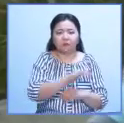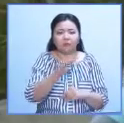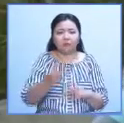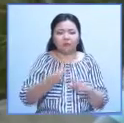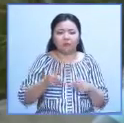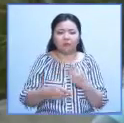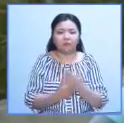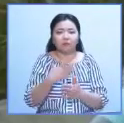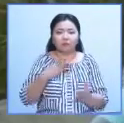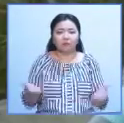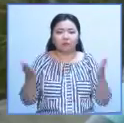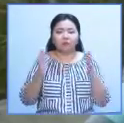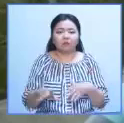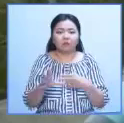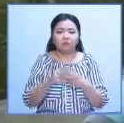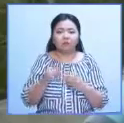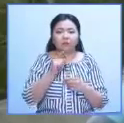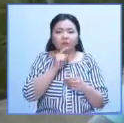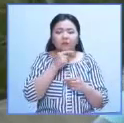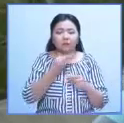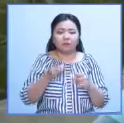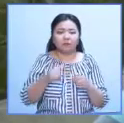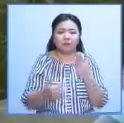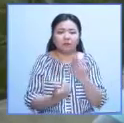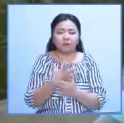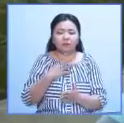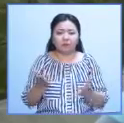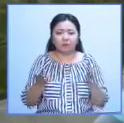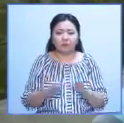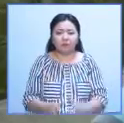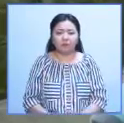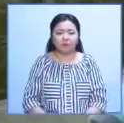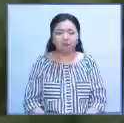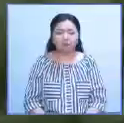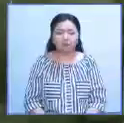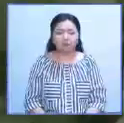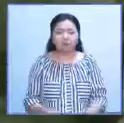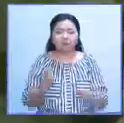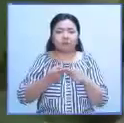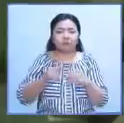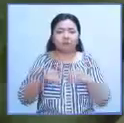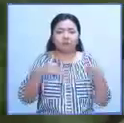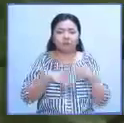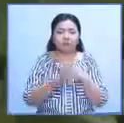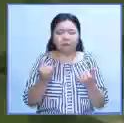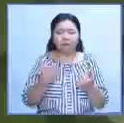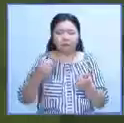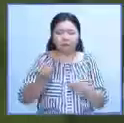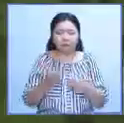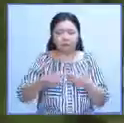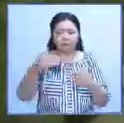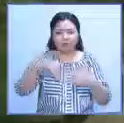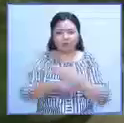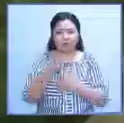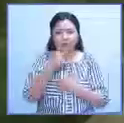ересектер де сүйсіне жейді. Бастысы, біз экологиялық таза өнімге құштармыз. Мінекей, дәл қазір біз қаламыздағы қияр